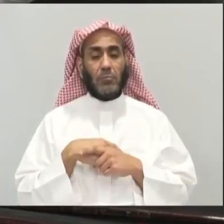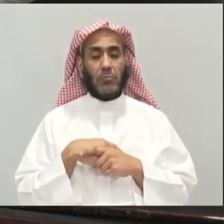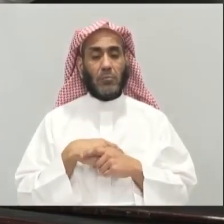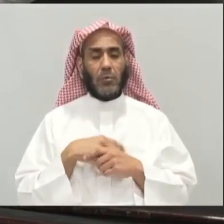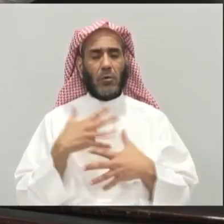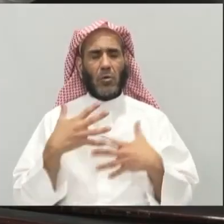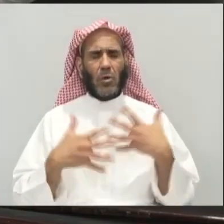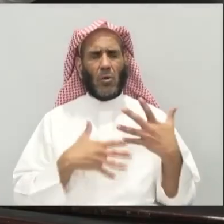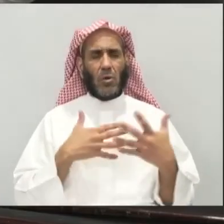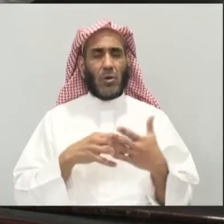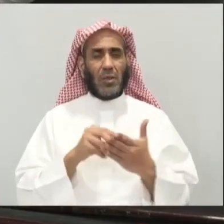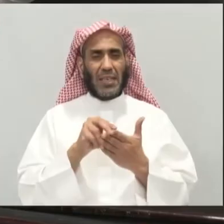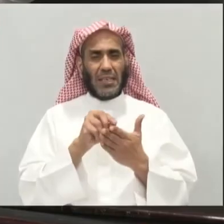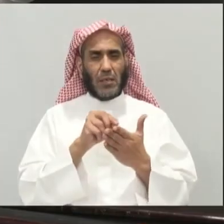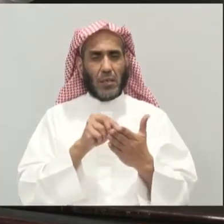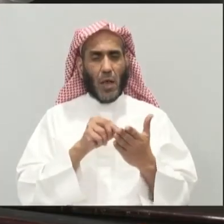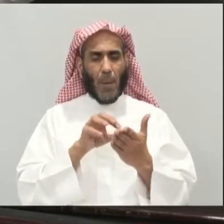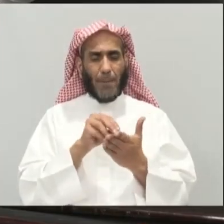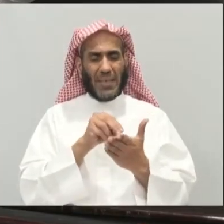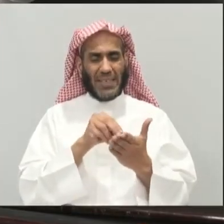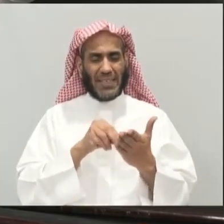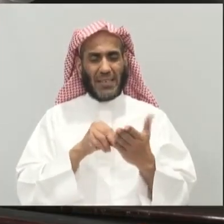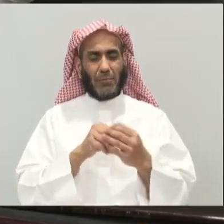حاول ان نسحب سحبه واحده